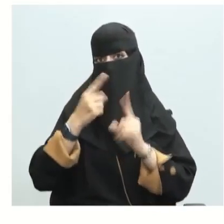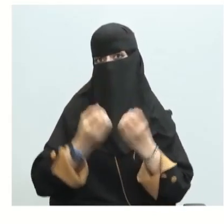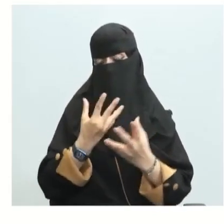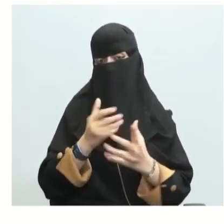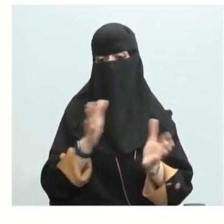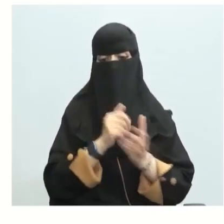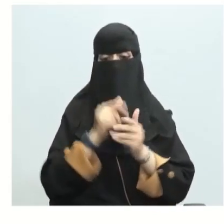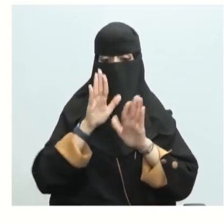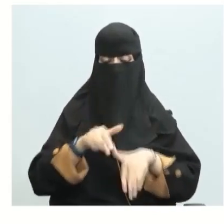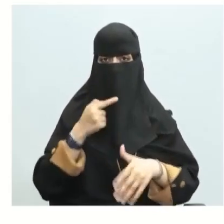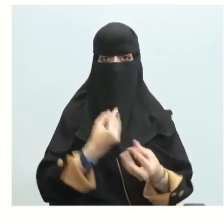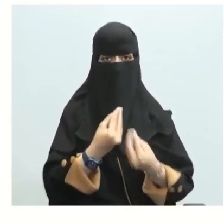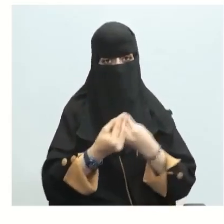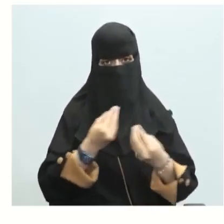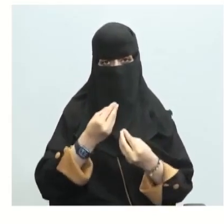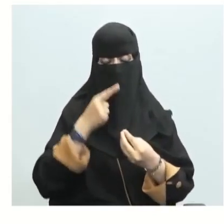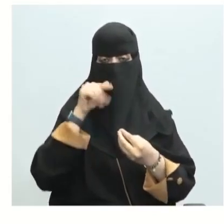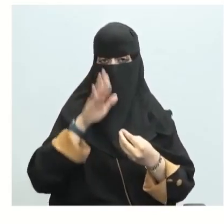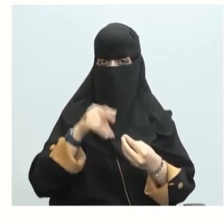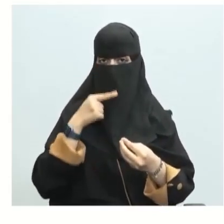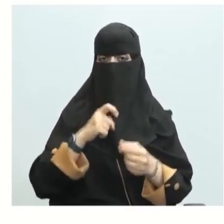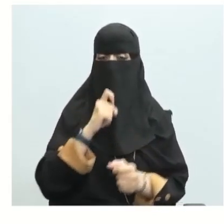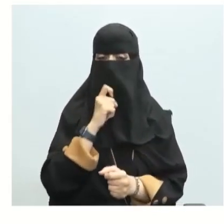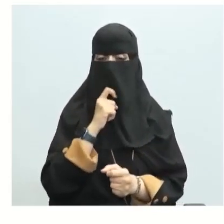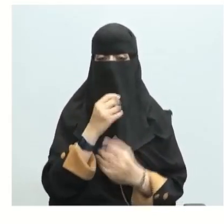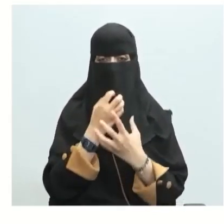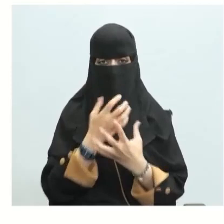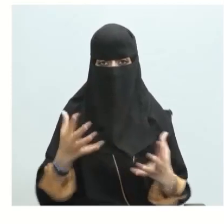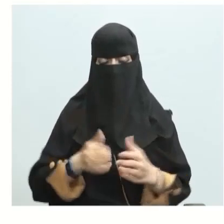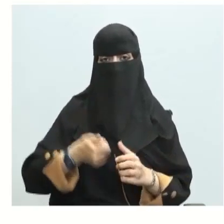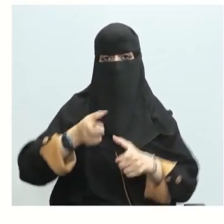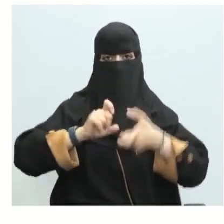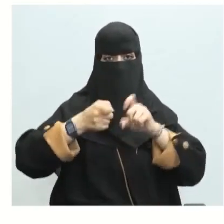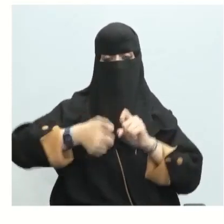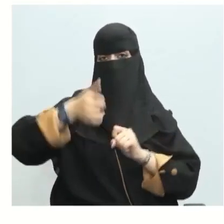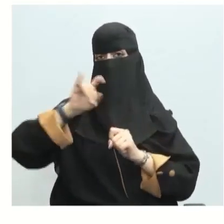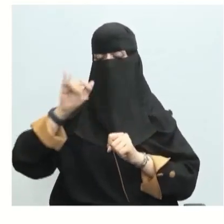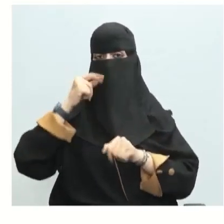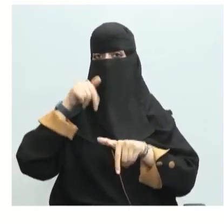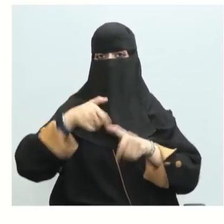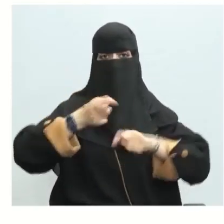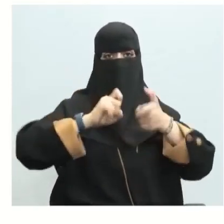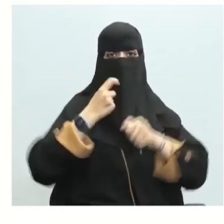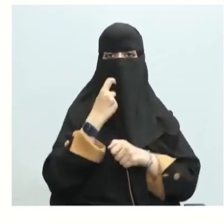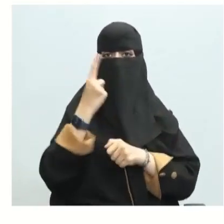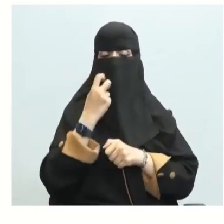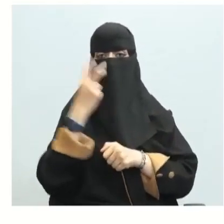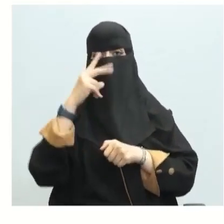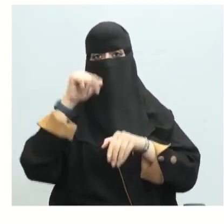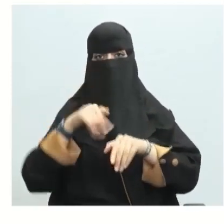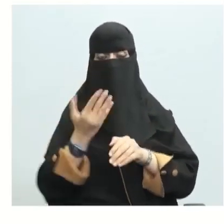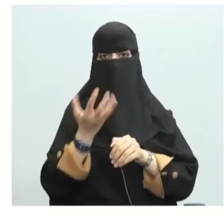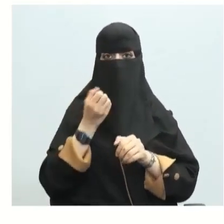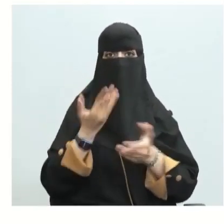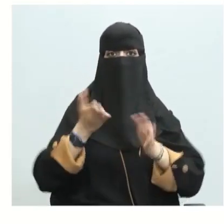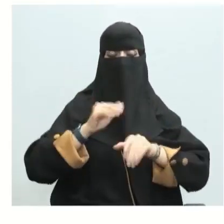اذا يحدث هذا التفاعل ببطا شديد فحدوث الالماس او تكون الالماس لن يتم في سنه او سنتين سيحتاج الى ملايين السنين